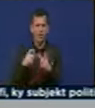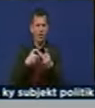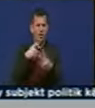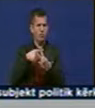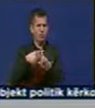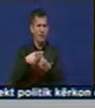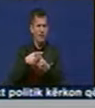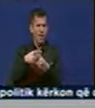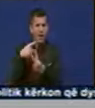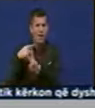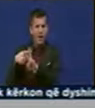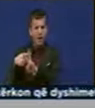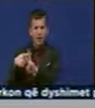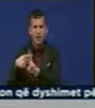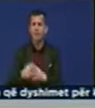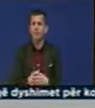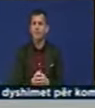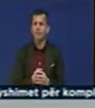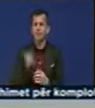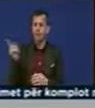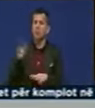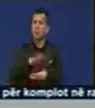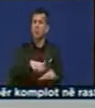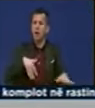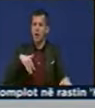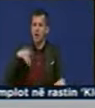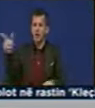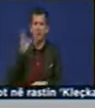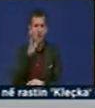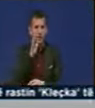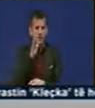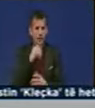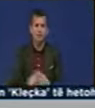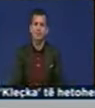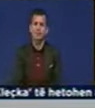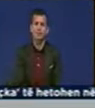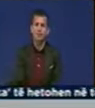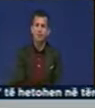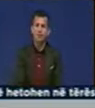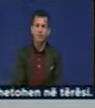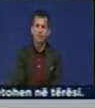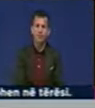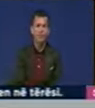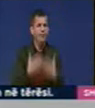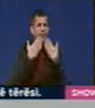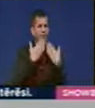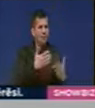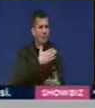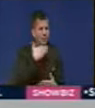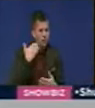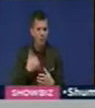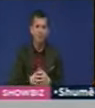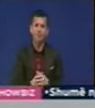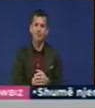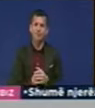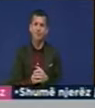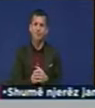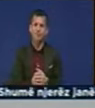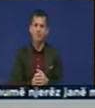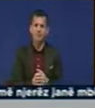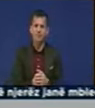Hadri, nga kuvëndi i Macedonisë. Faleminderit shumë. Kam